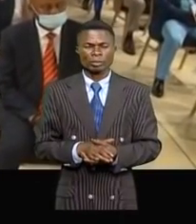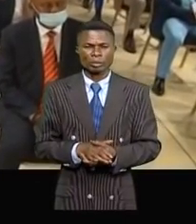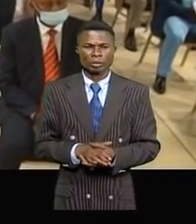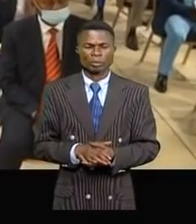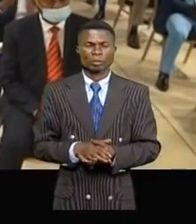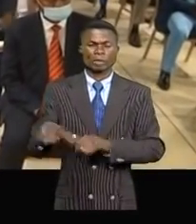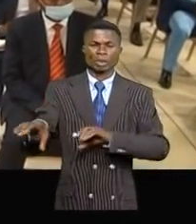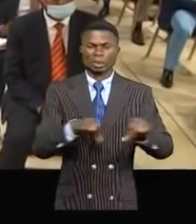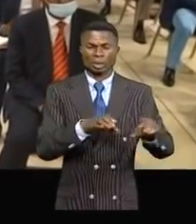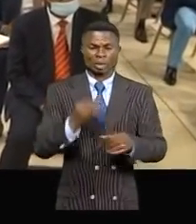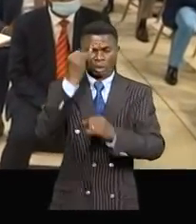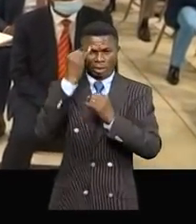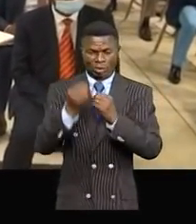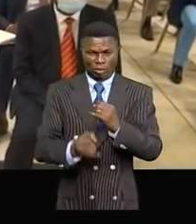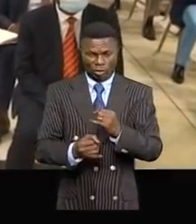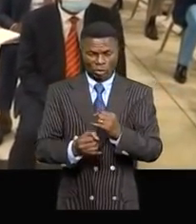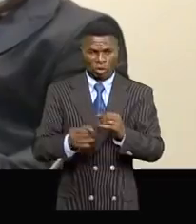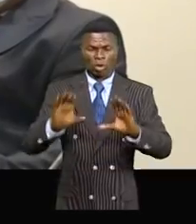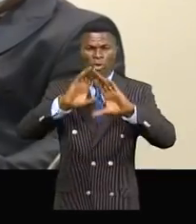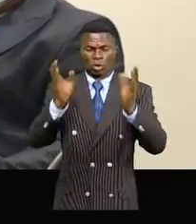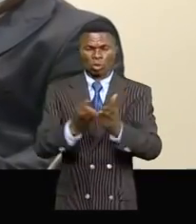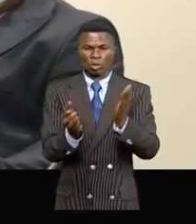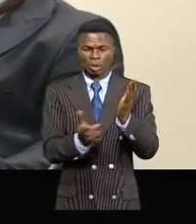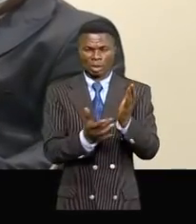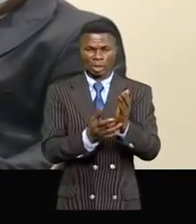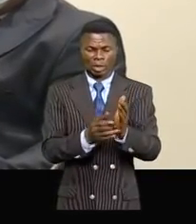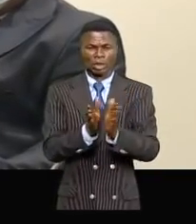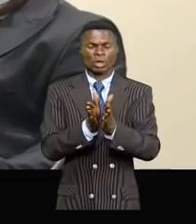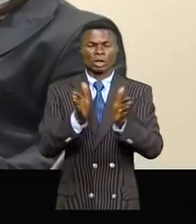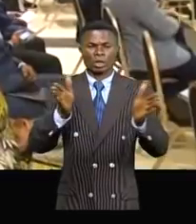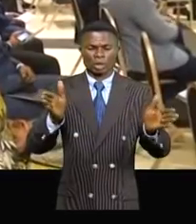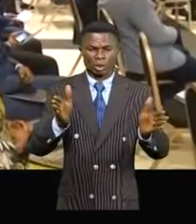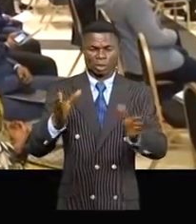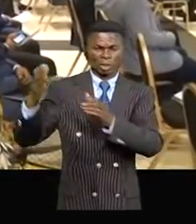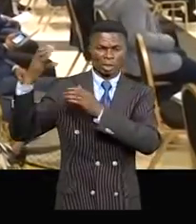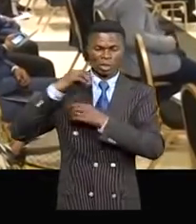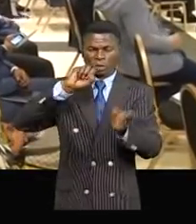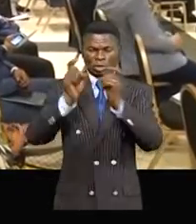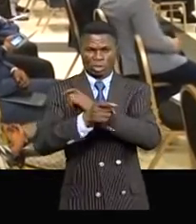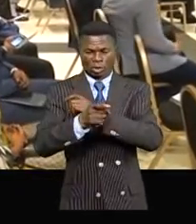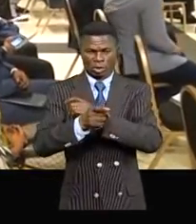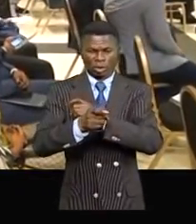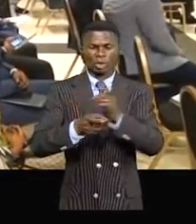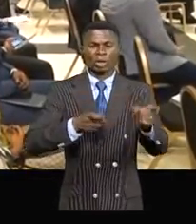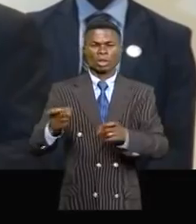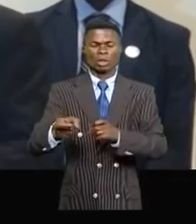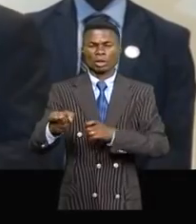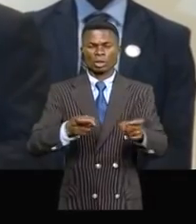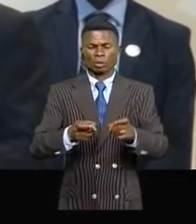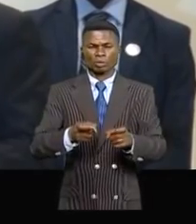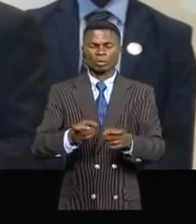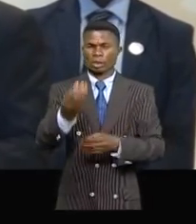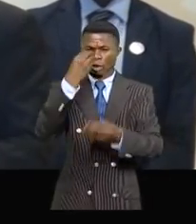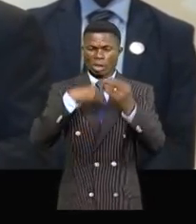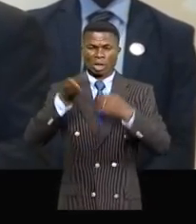Cette cérémonie de clôture de la commission technique mixte chargée de la réforme du mode de gestion des consommations